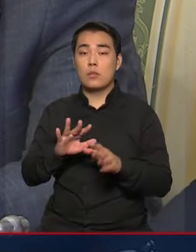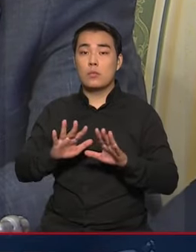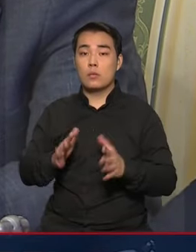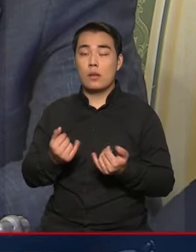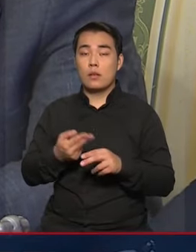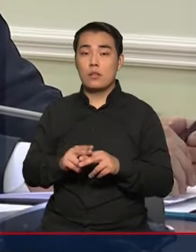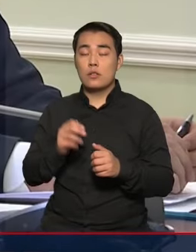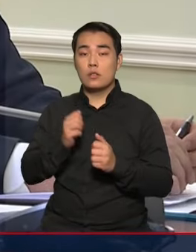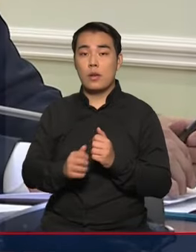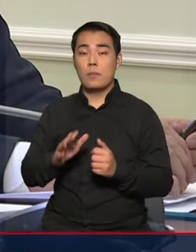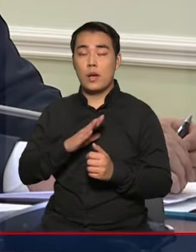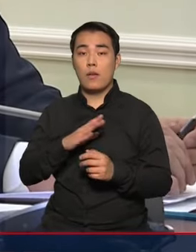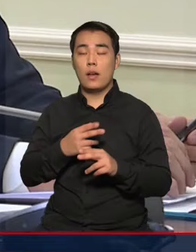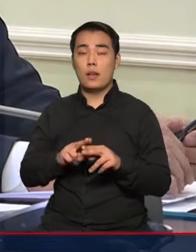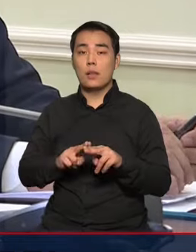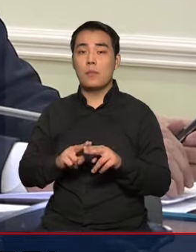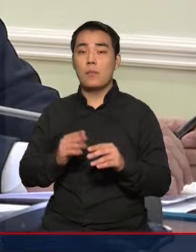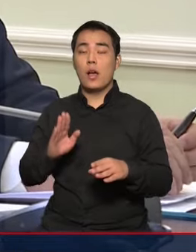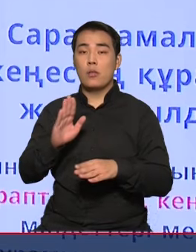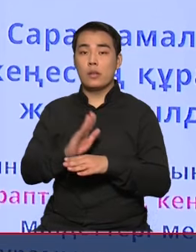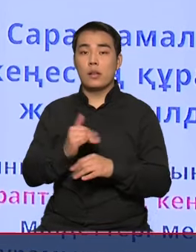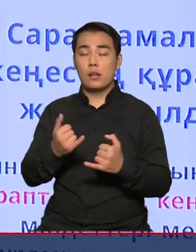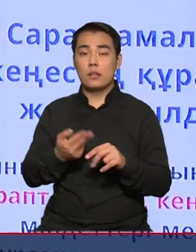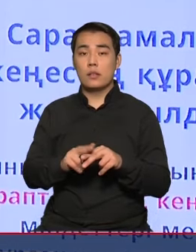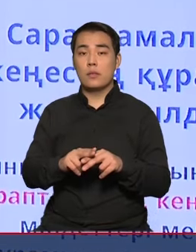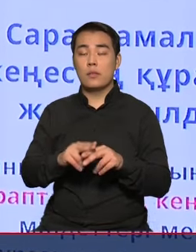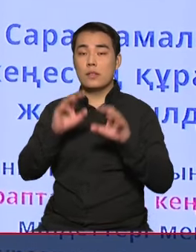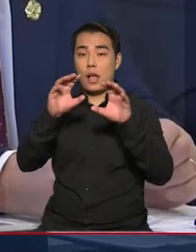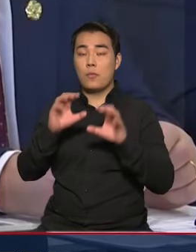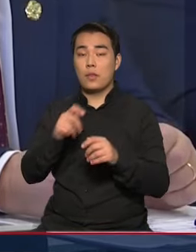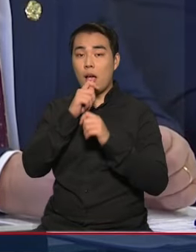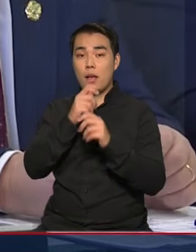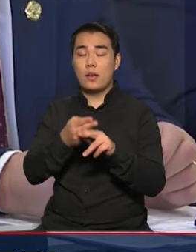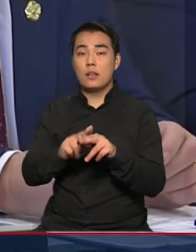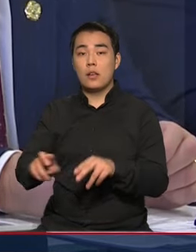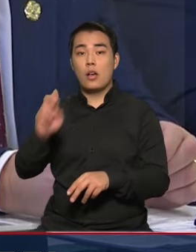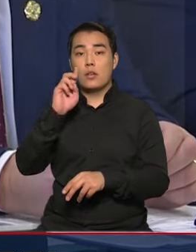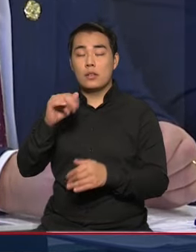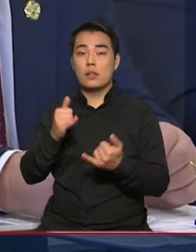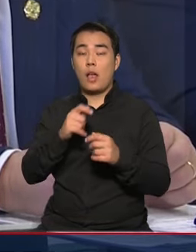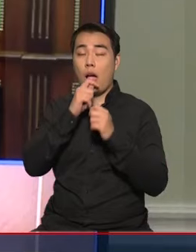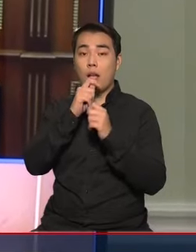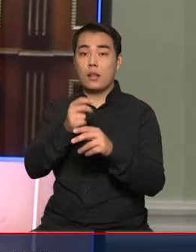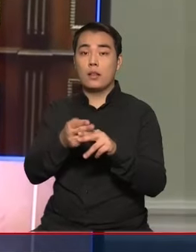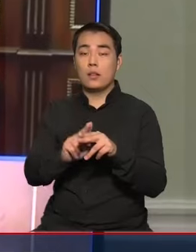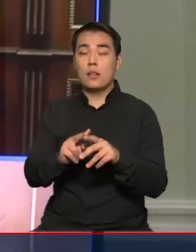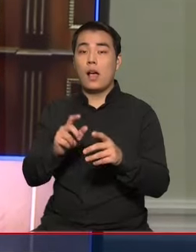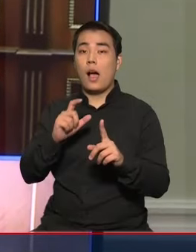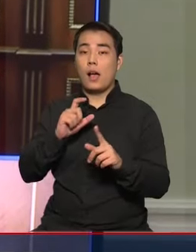жағдайлары жиілеп кетті. Осындай тапсырылатын қоғамдық наградалар мемлекеттік наградалардың